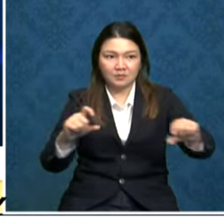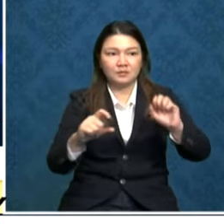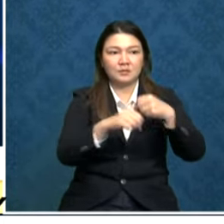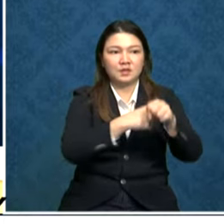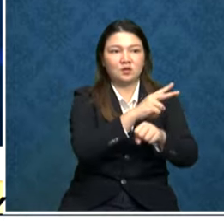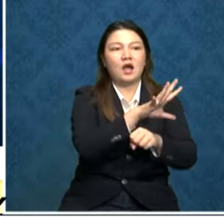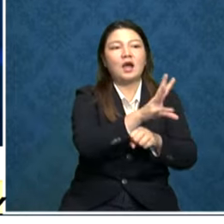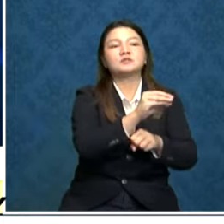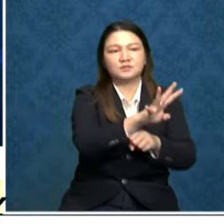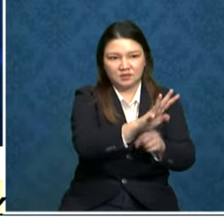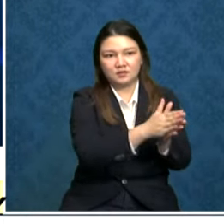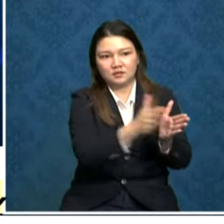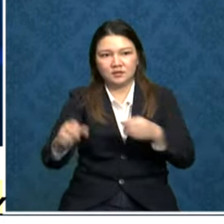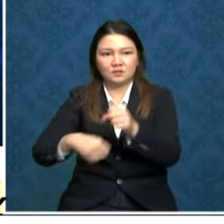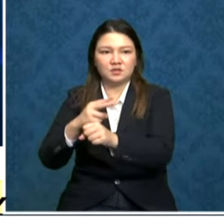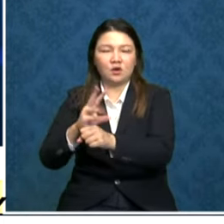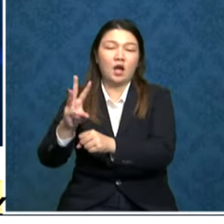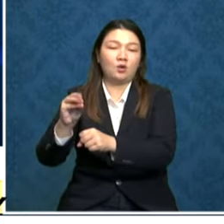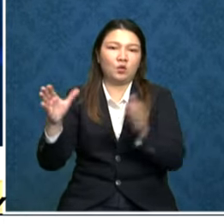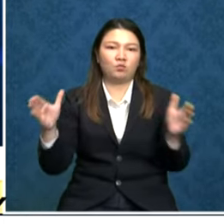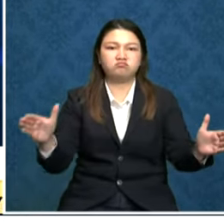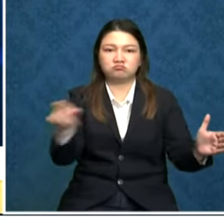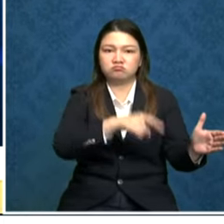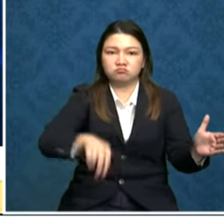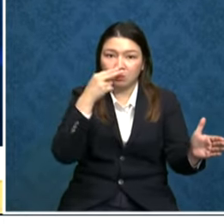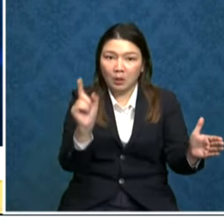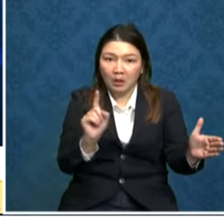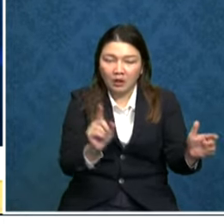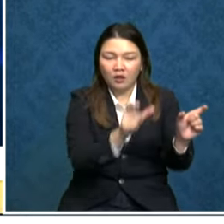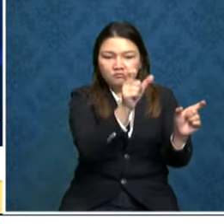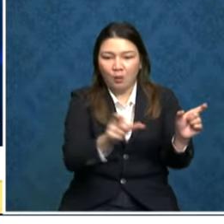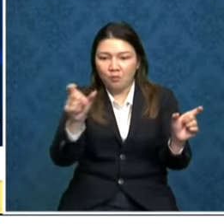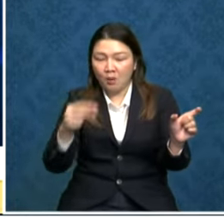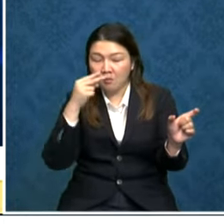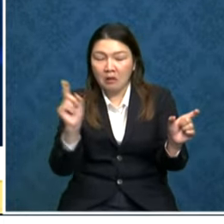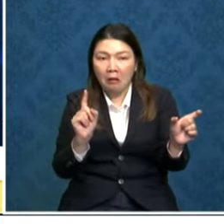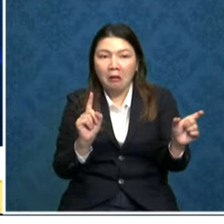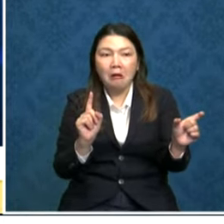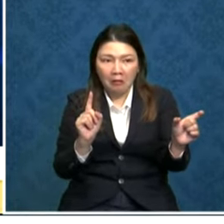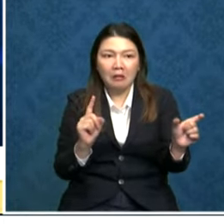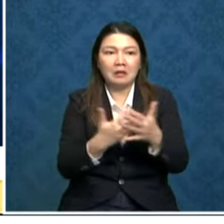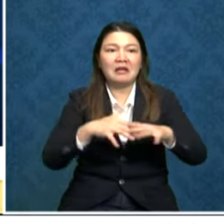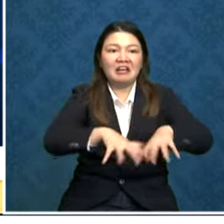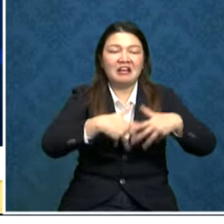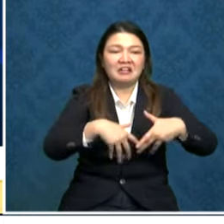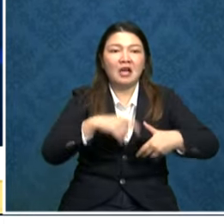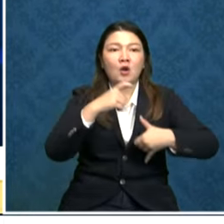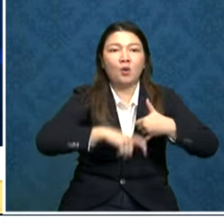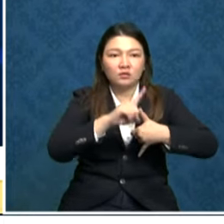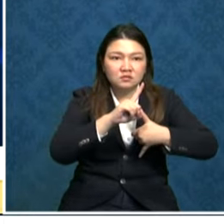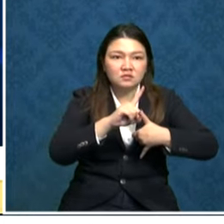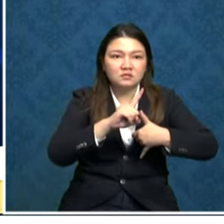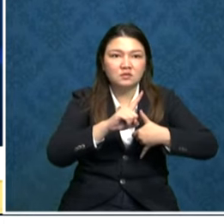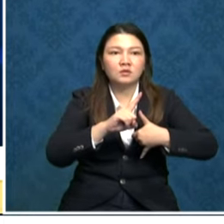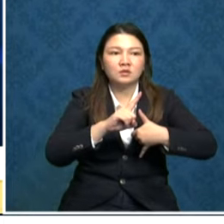2554จนถึงปี 2566ครับภาษีเงินได้นิติบุคคลต่อ GDPเราจัดเก็บได้เป็นแนวโน้ม